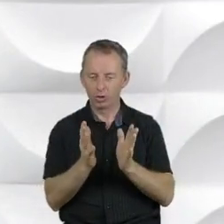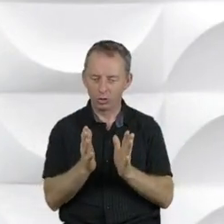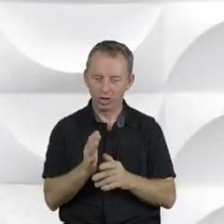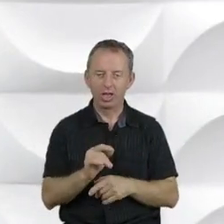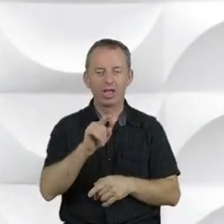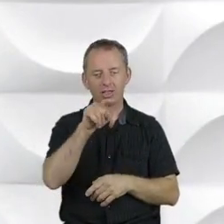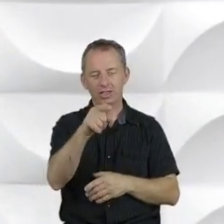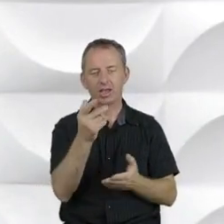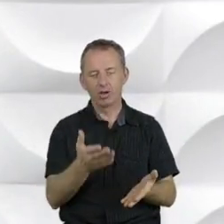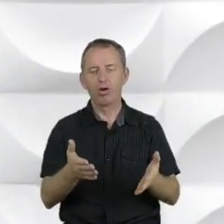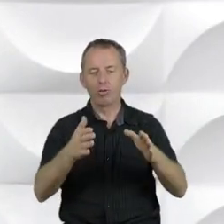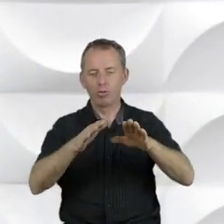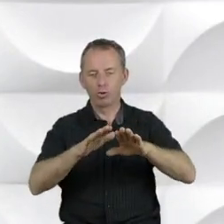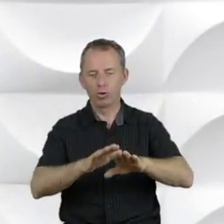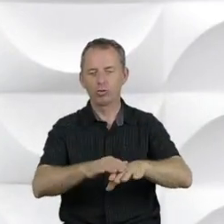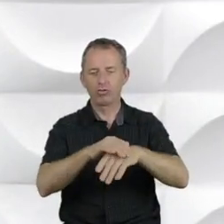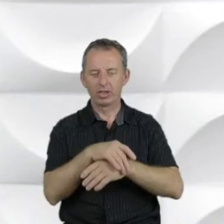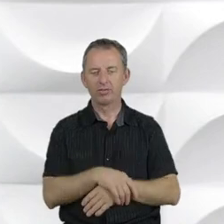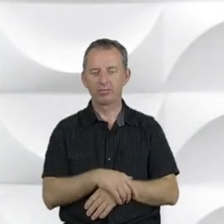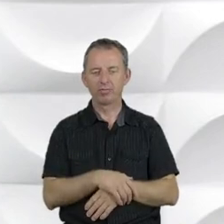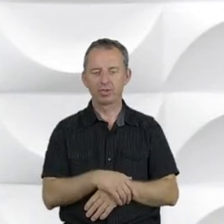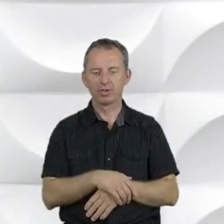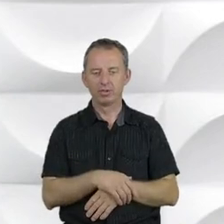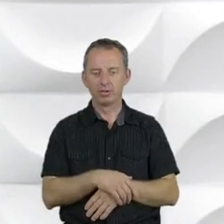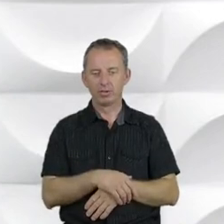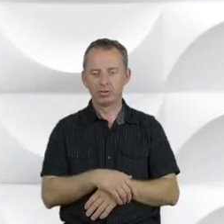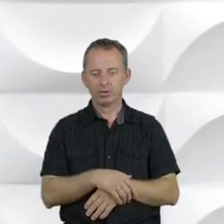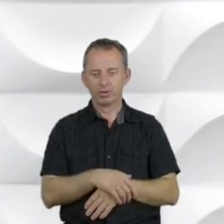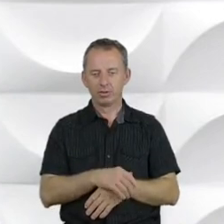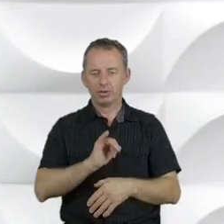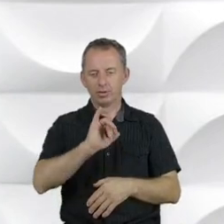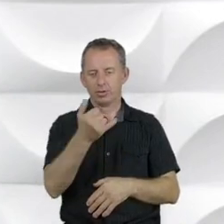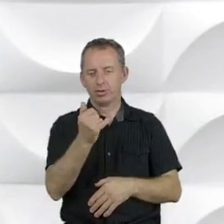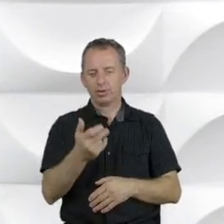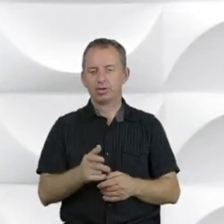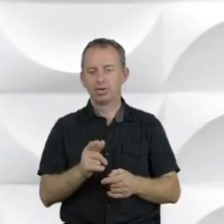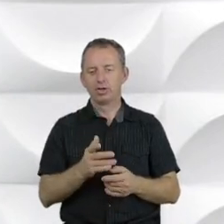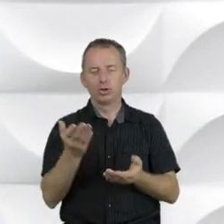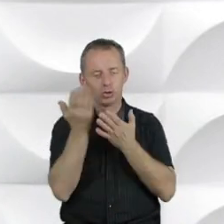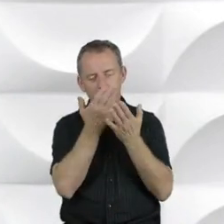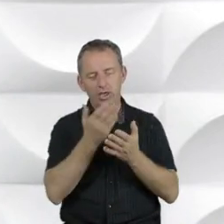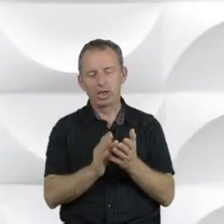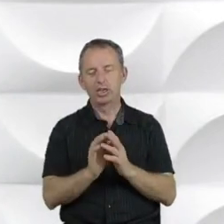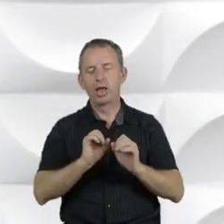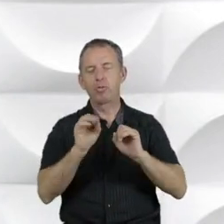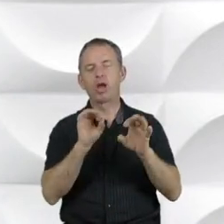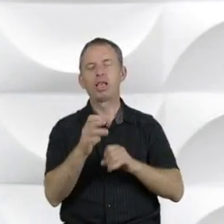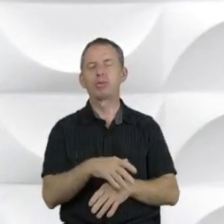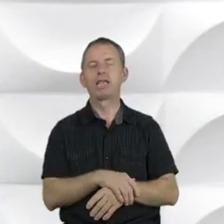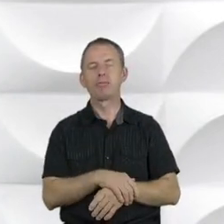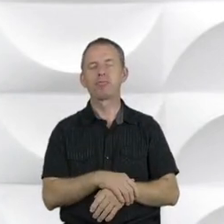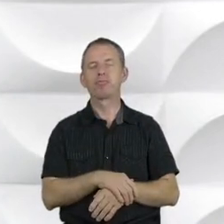tego błogosławieństwa, jak czytelnicy Apokalipsy.